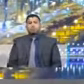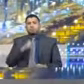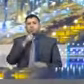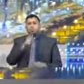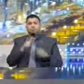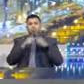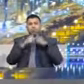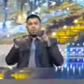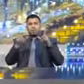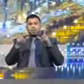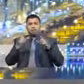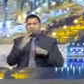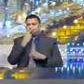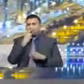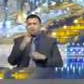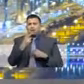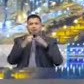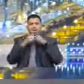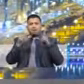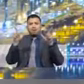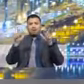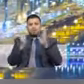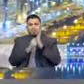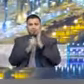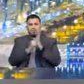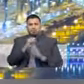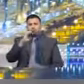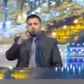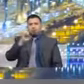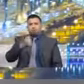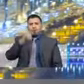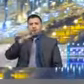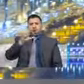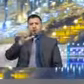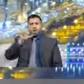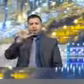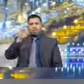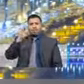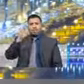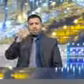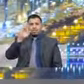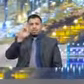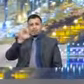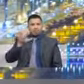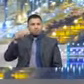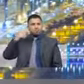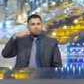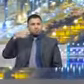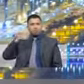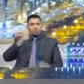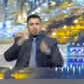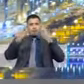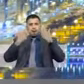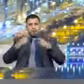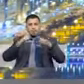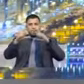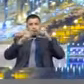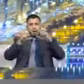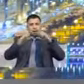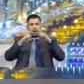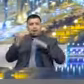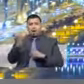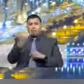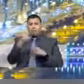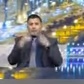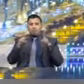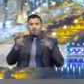وفي تصريح مرئي لأخبار الدار، أكد سعادة جمال الجسمي مدير عام معهد الإمارات للدراسات المصرفية والمالية